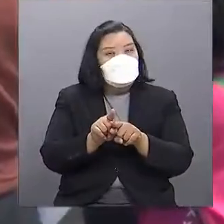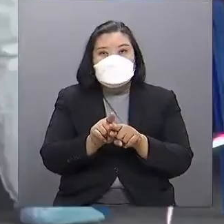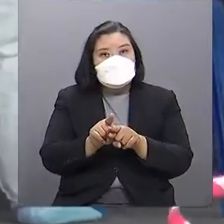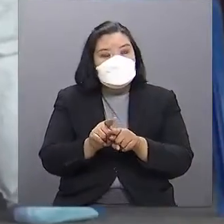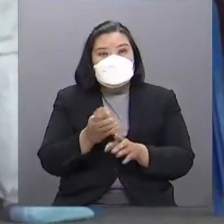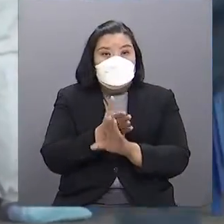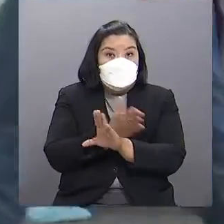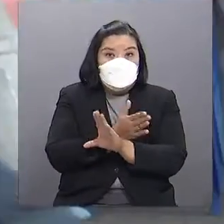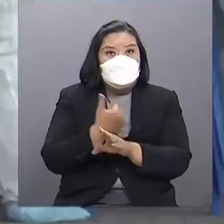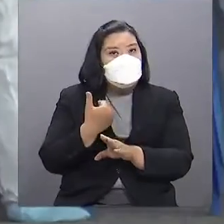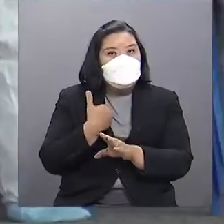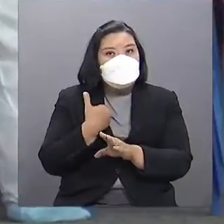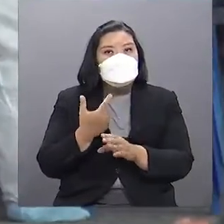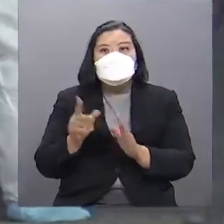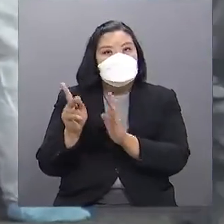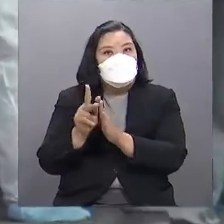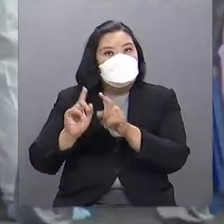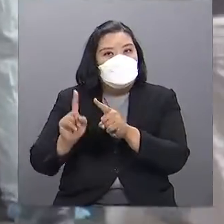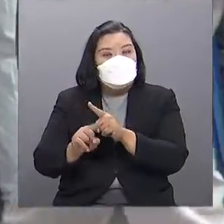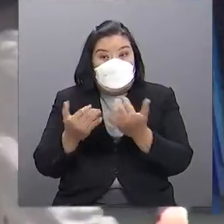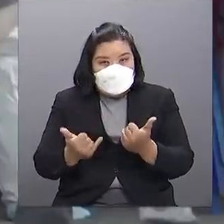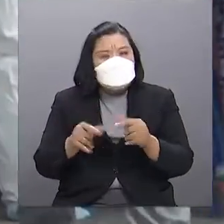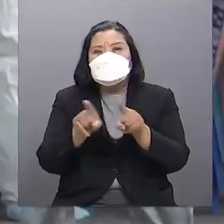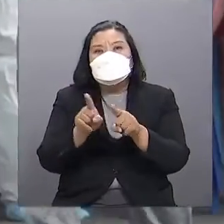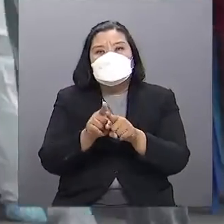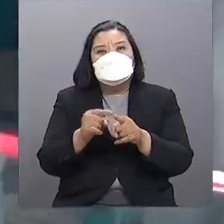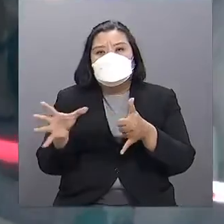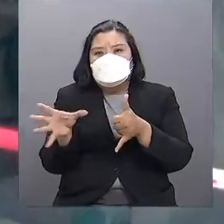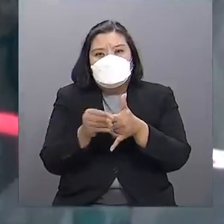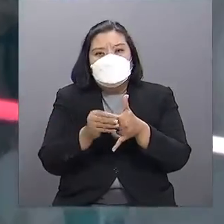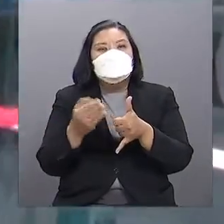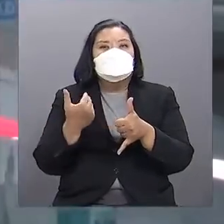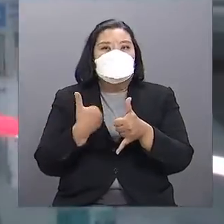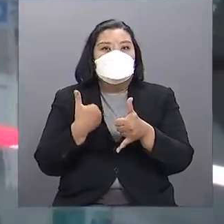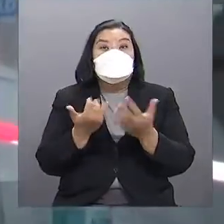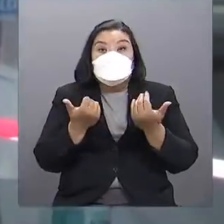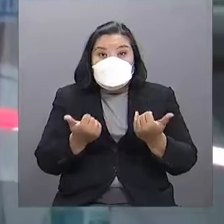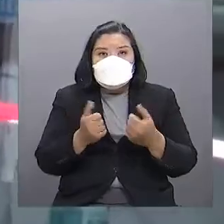มาตรการต่างๆออกมาค่ะประชาชนเขาก็เลยมองว่าการล็อกดาวน์และมาตร